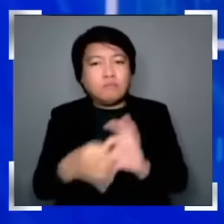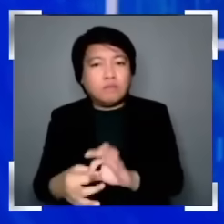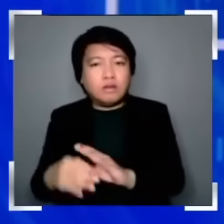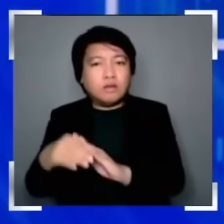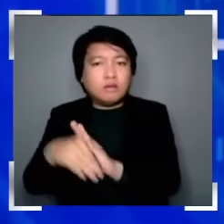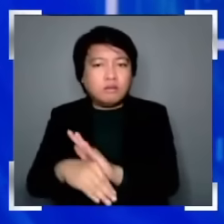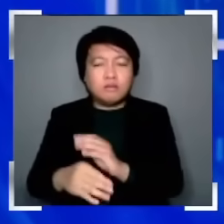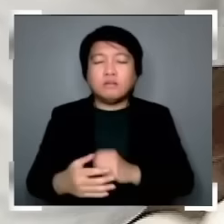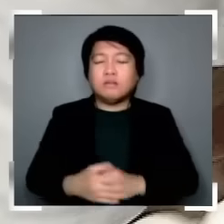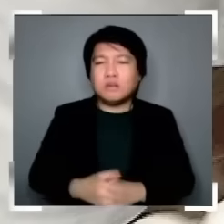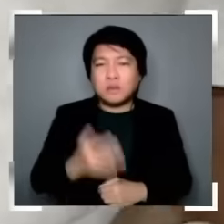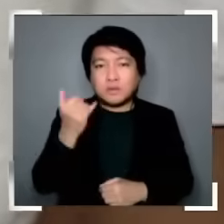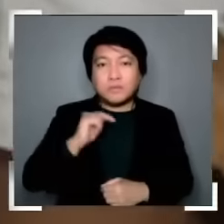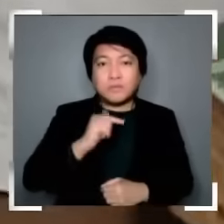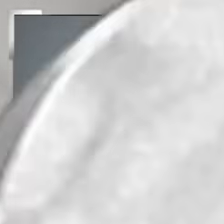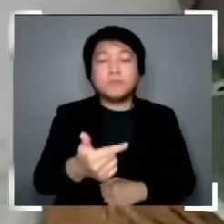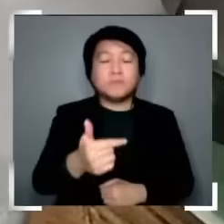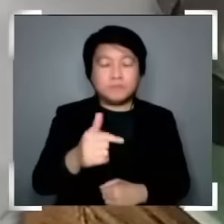ni Bernadette Reyes.